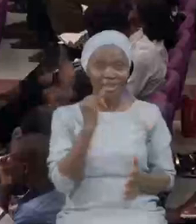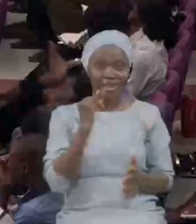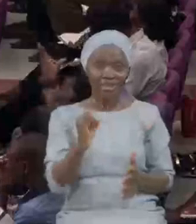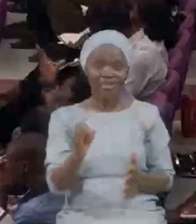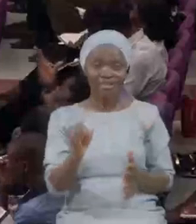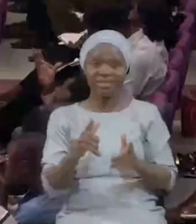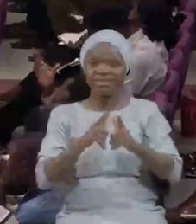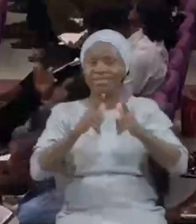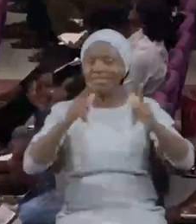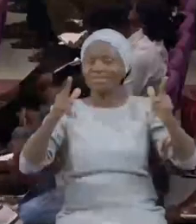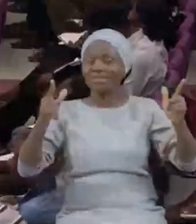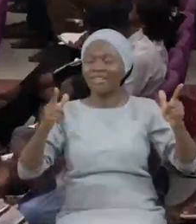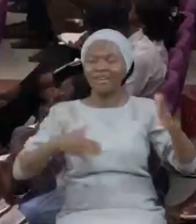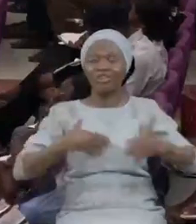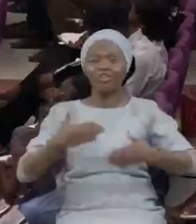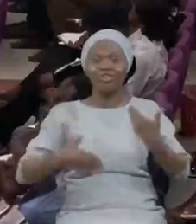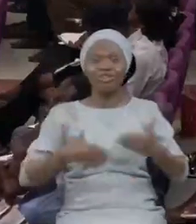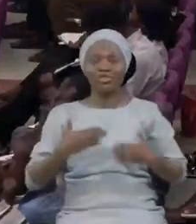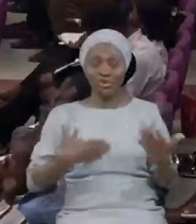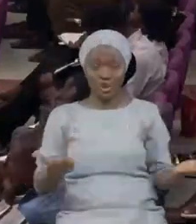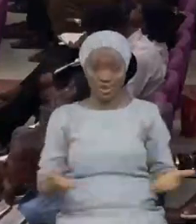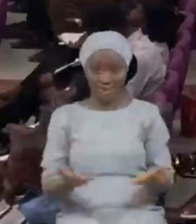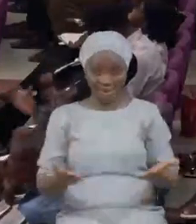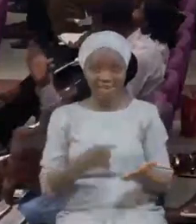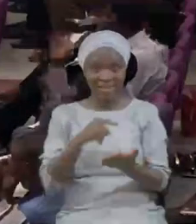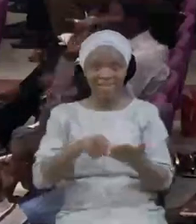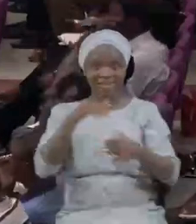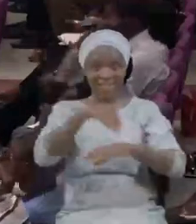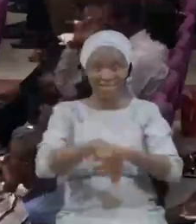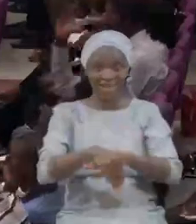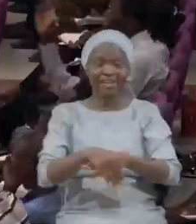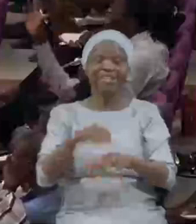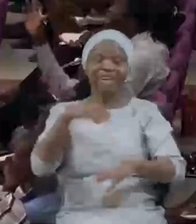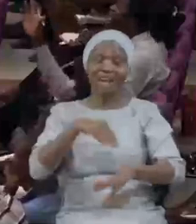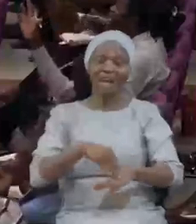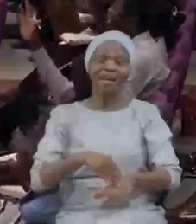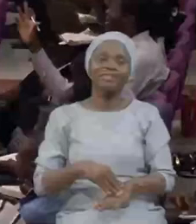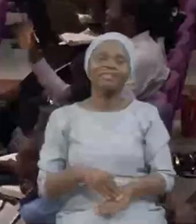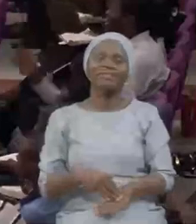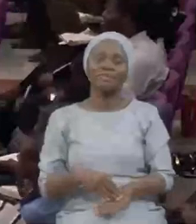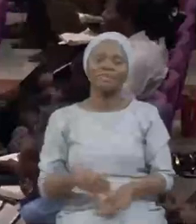ce soir. Une grande joie à Bagada ce soir.